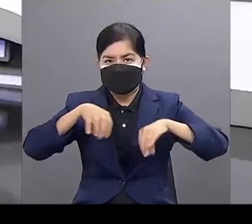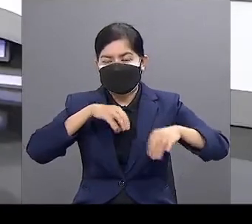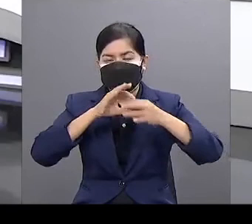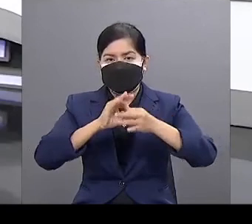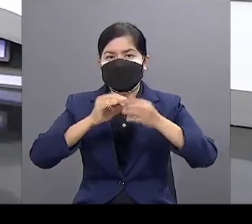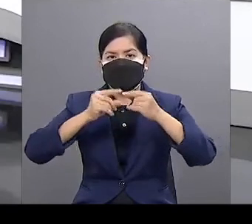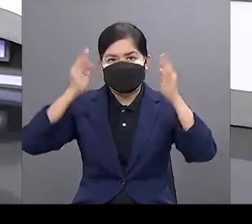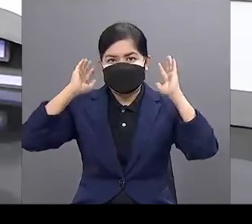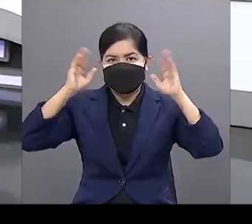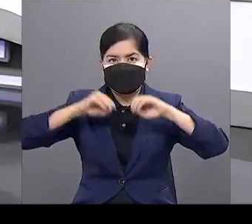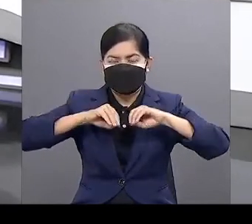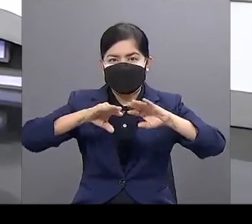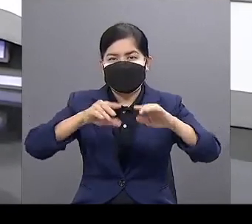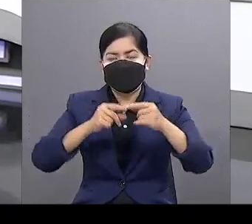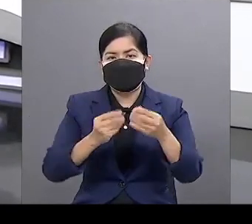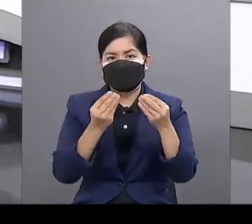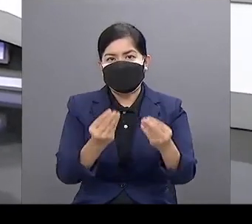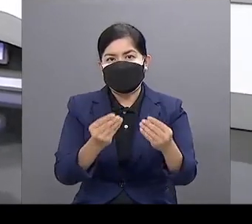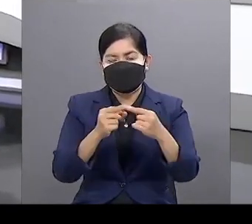ร่วมกันสร้างภูมิคุ้มกันหมู่ครับขอบคุณคุณวัฒน์